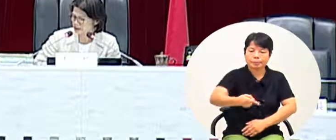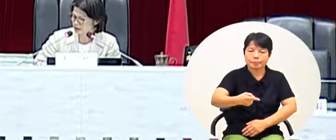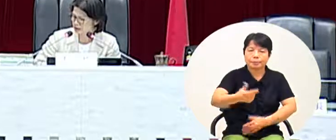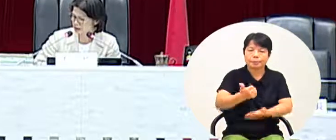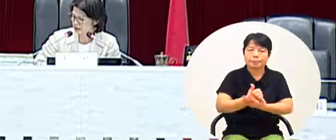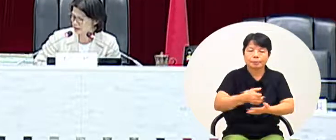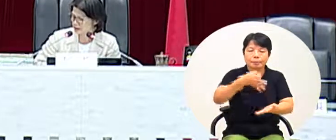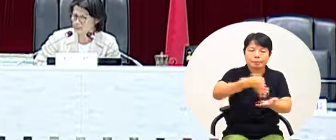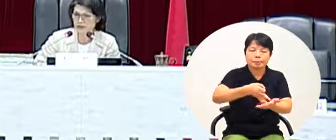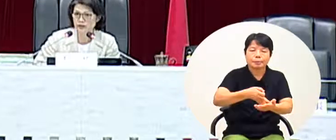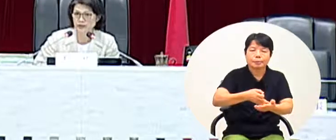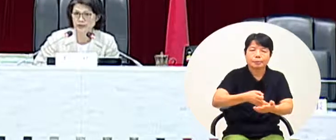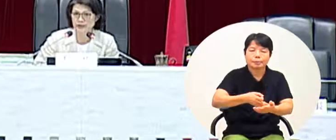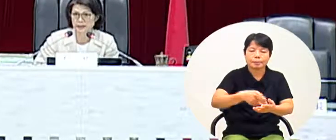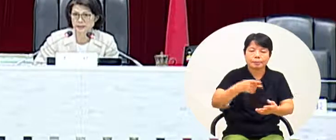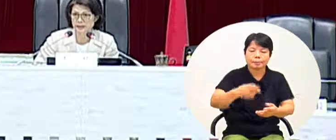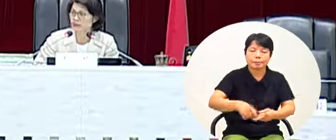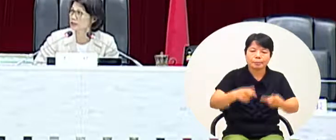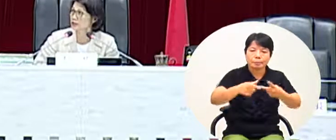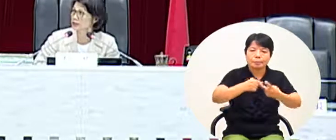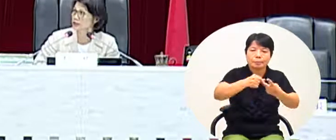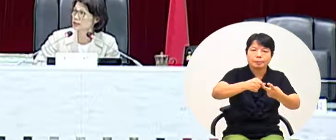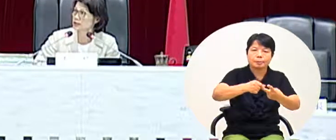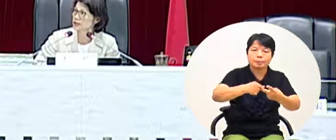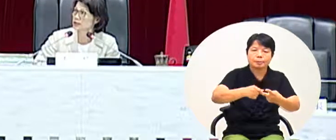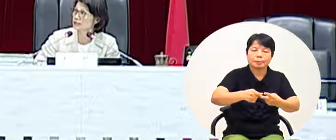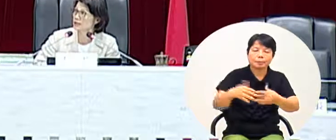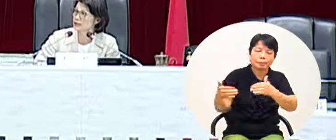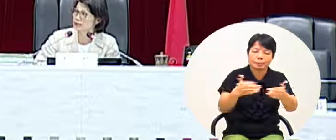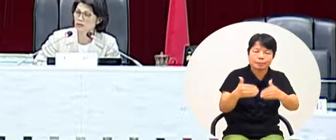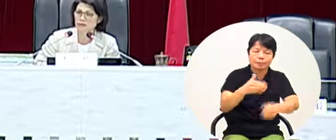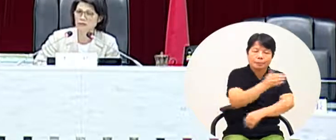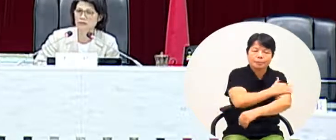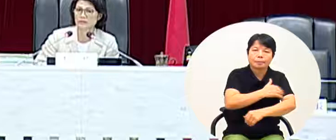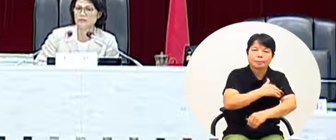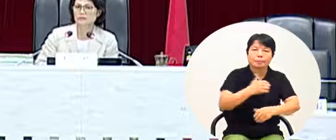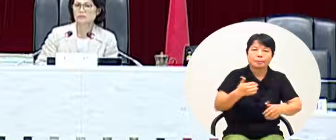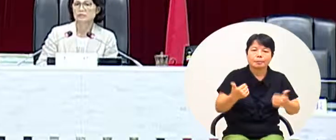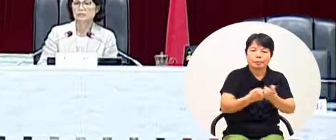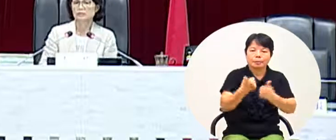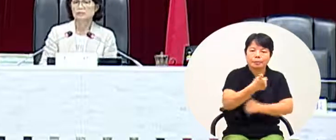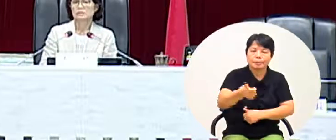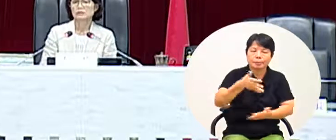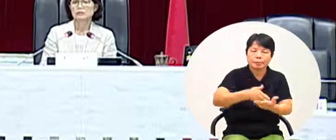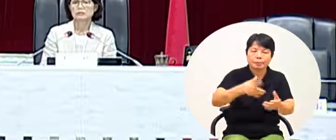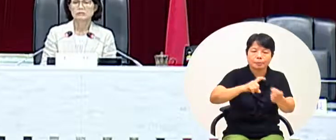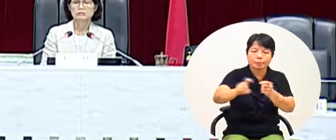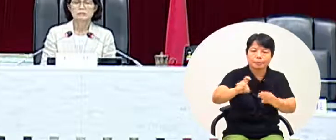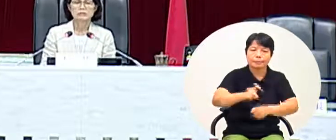质询的陈梅娟陈议员质询，时间10分钟。